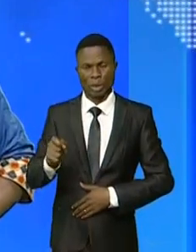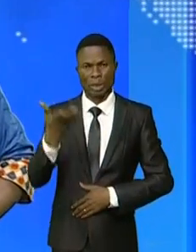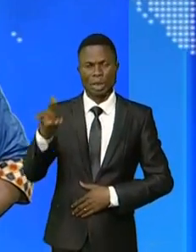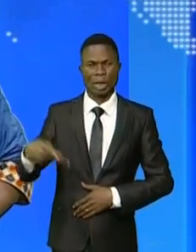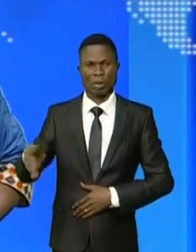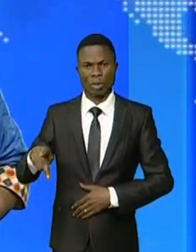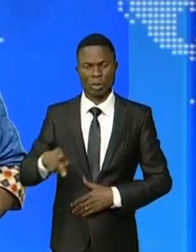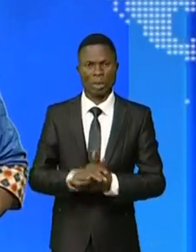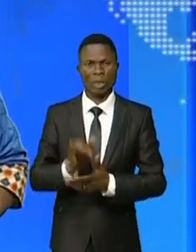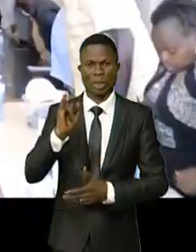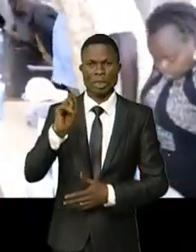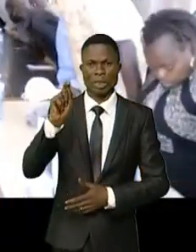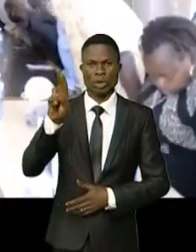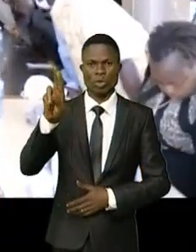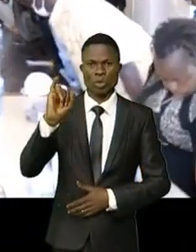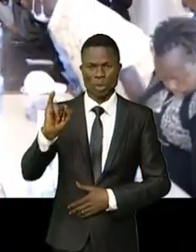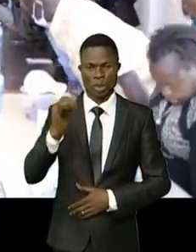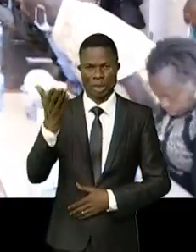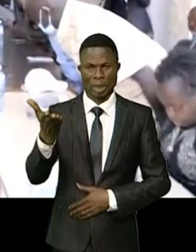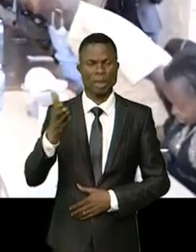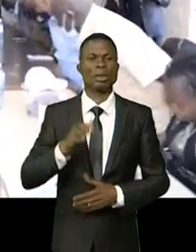la province de l'Ituri.